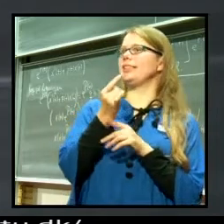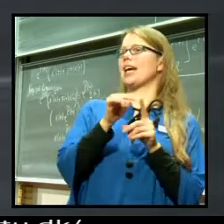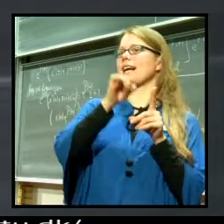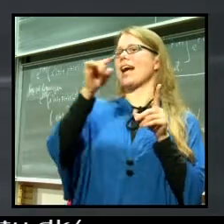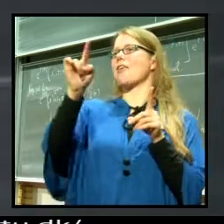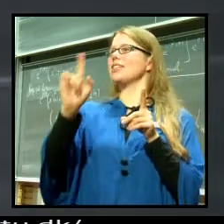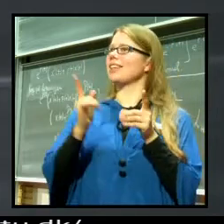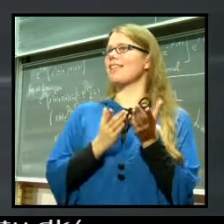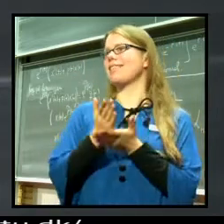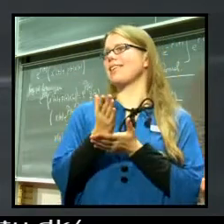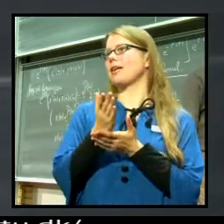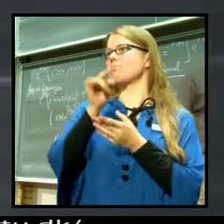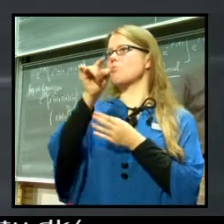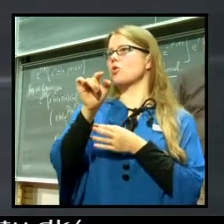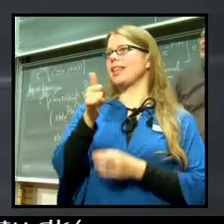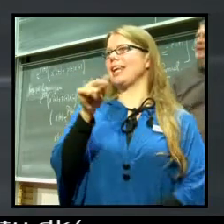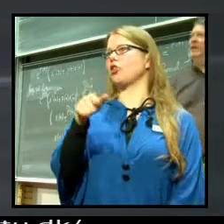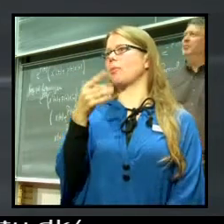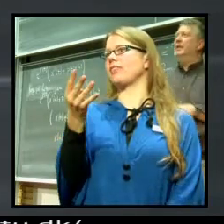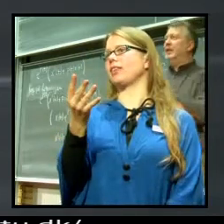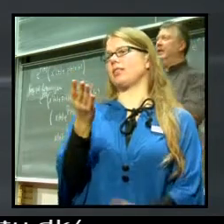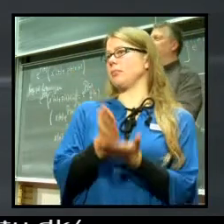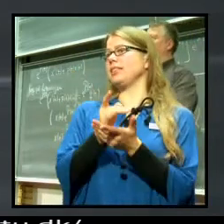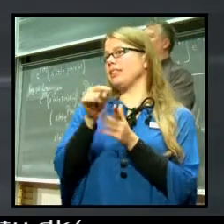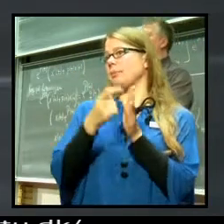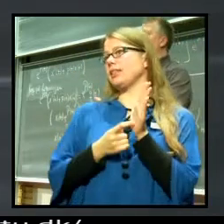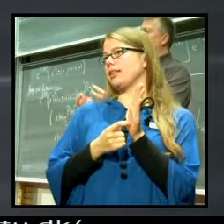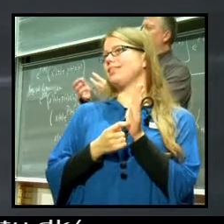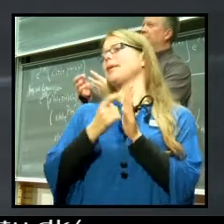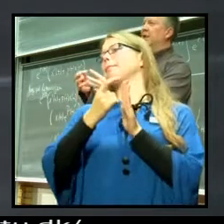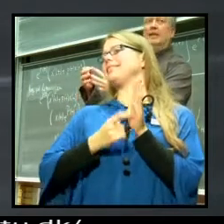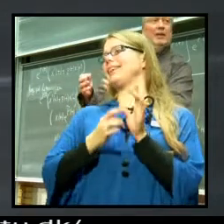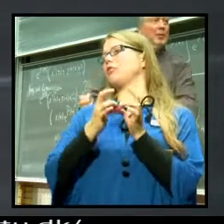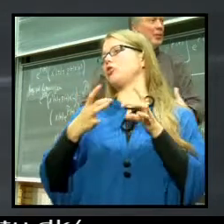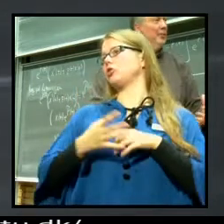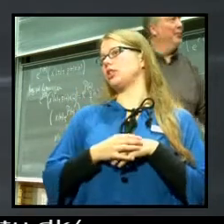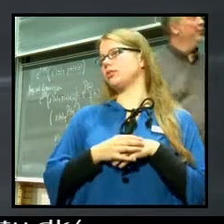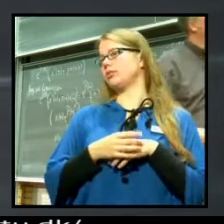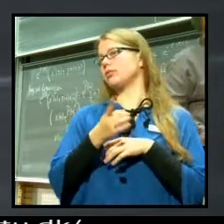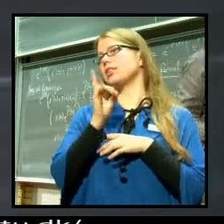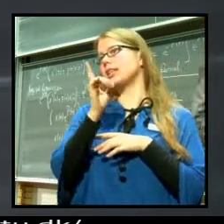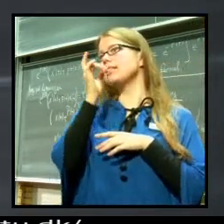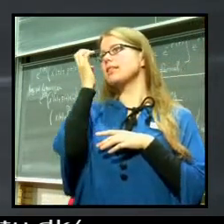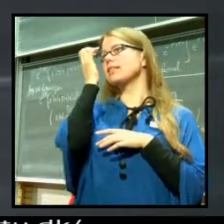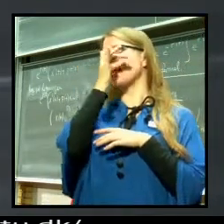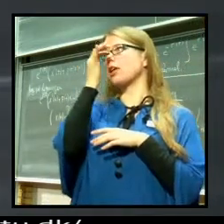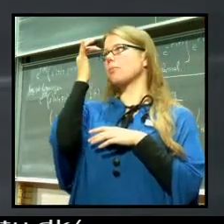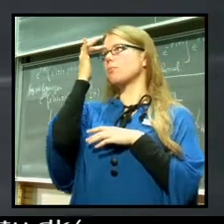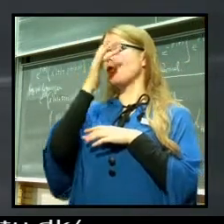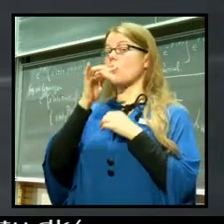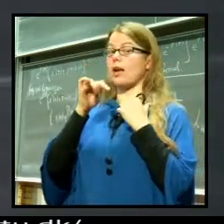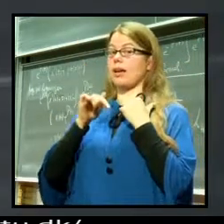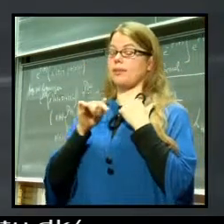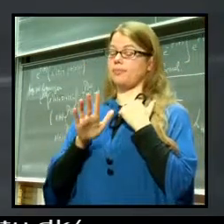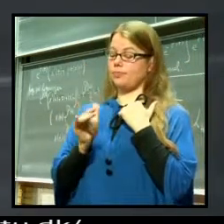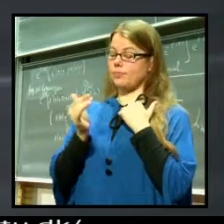punktet 1,4. Så det er den betingede løsning. Så nu, I skal tænke på, her har I